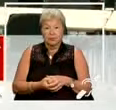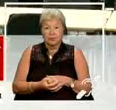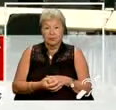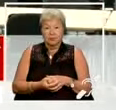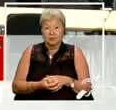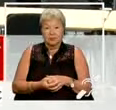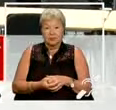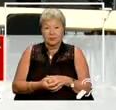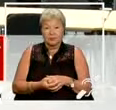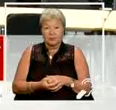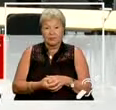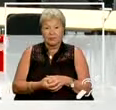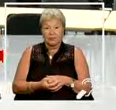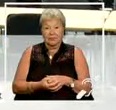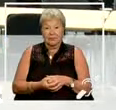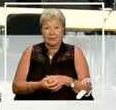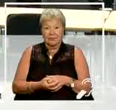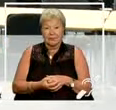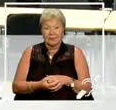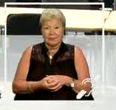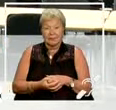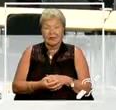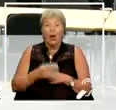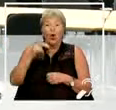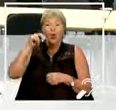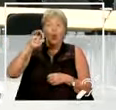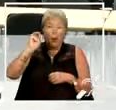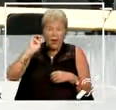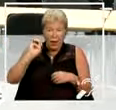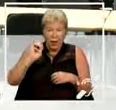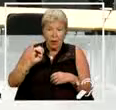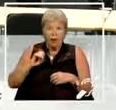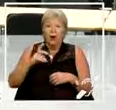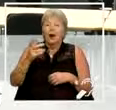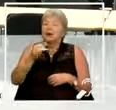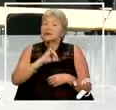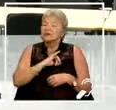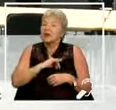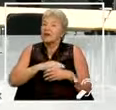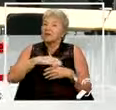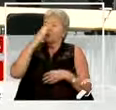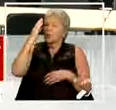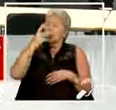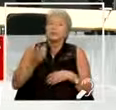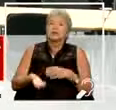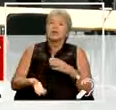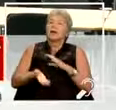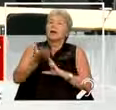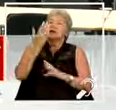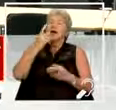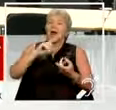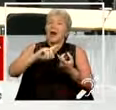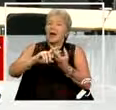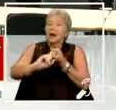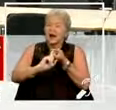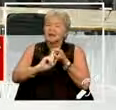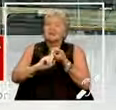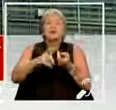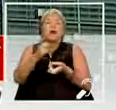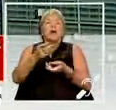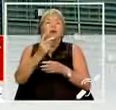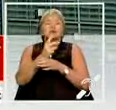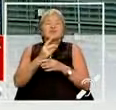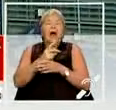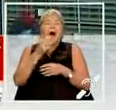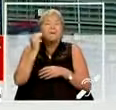Bună ziua, Andra, bună ziua tuturor. Uniunea Europeană a devenit foarte preocupată de relansarea relațiilor cu statele din